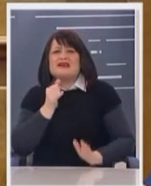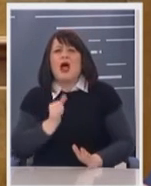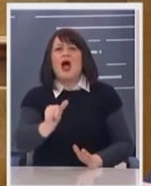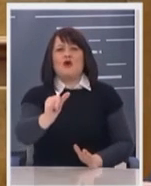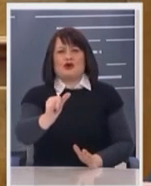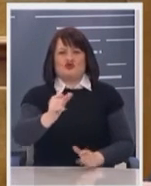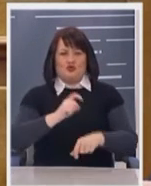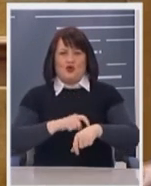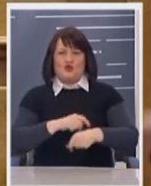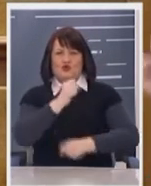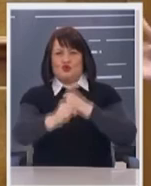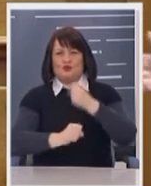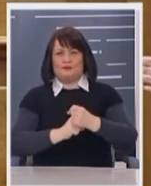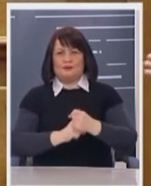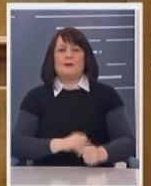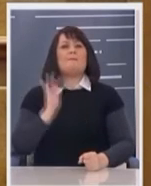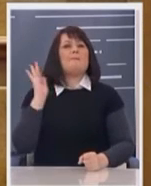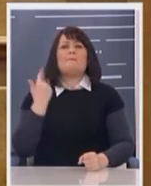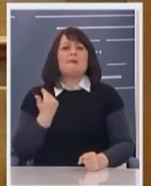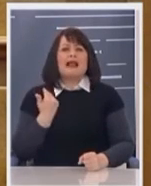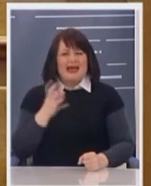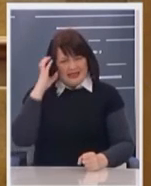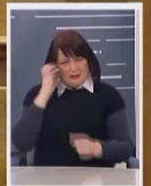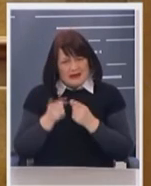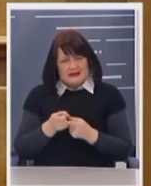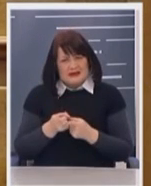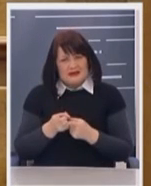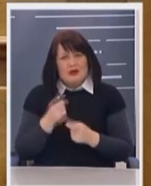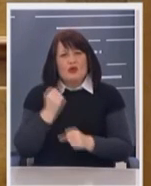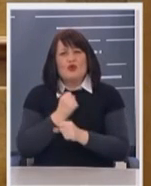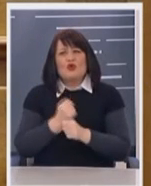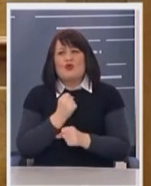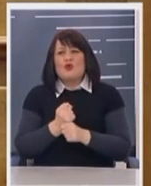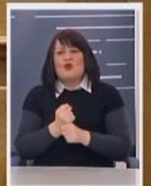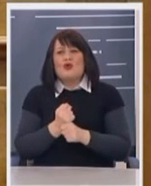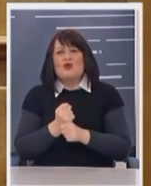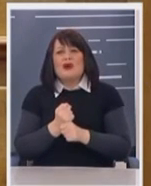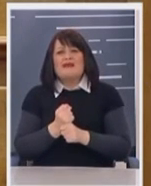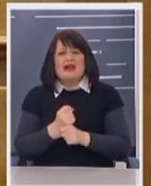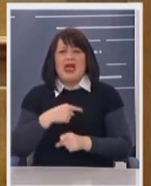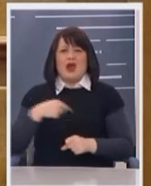χρόνου. Ενώ παλιότερα, θυμίζω, δούλευε με τις περίφημες εργολαβίες.